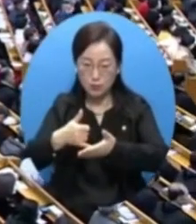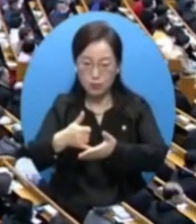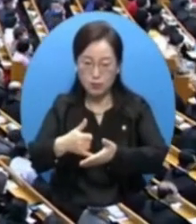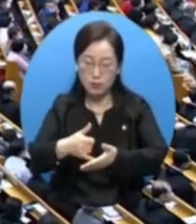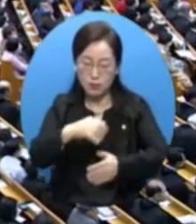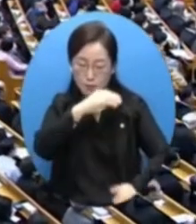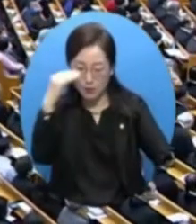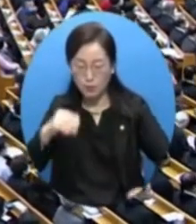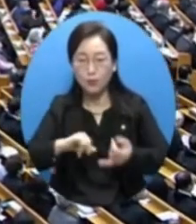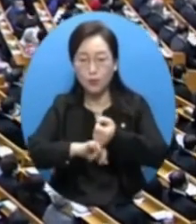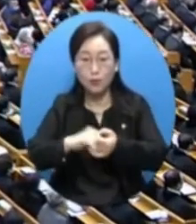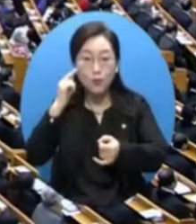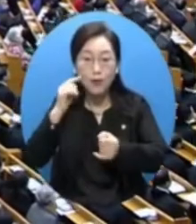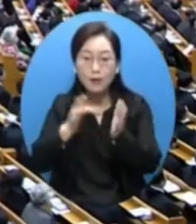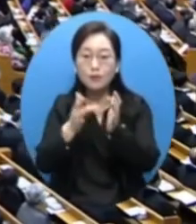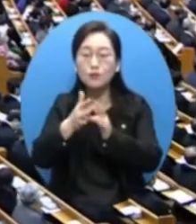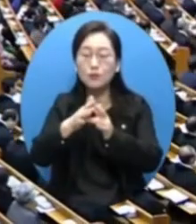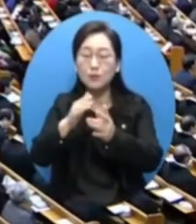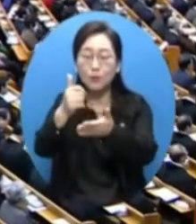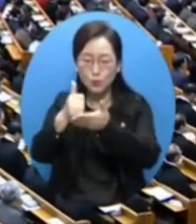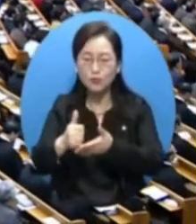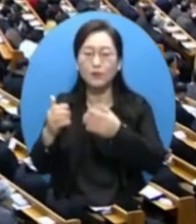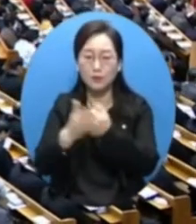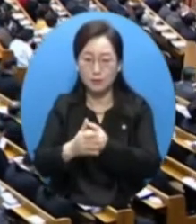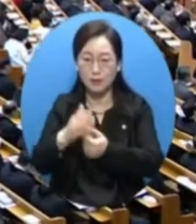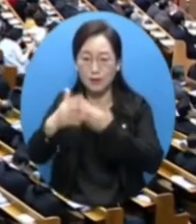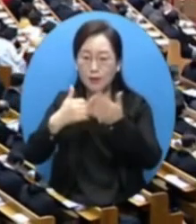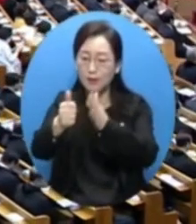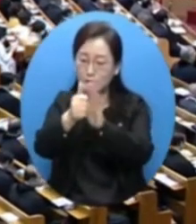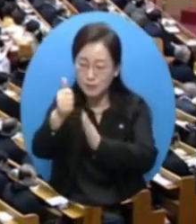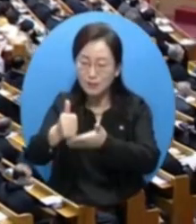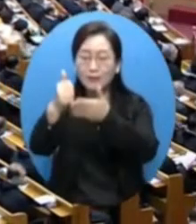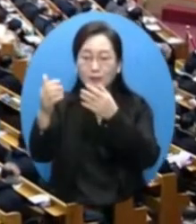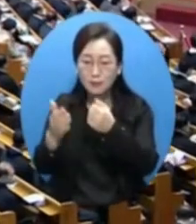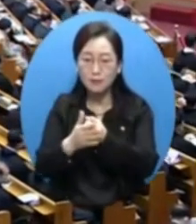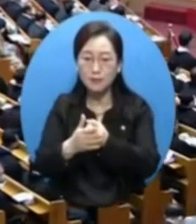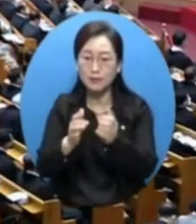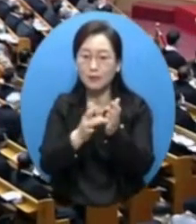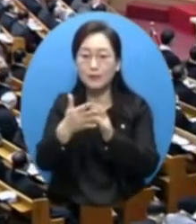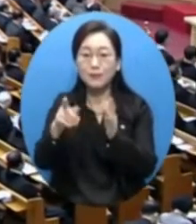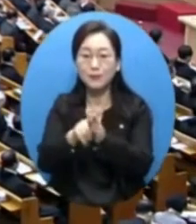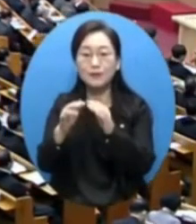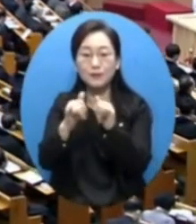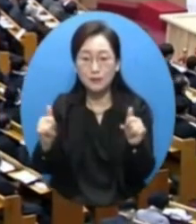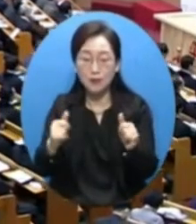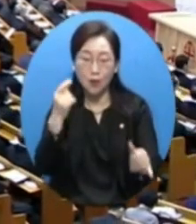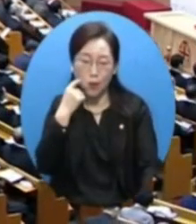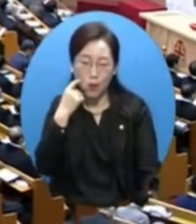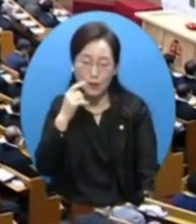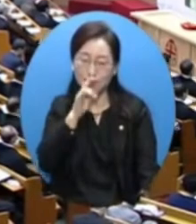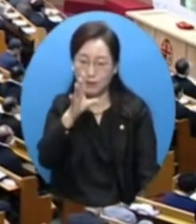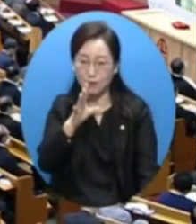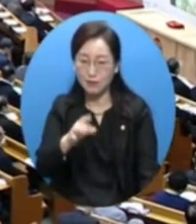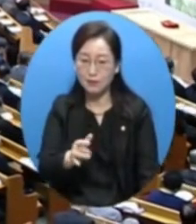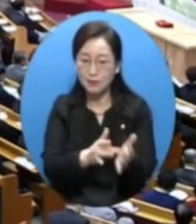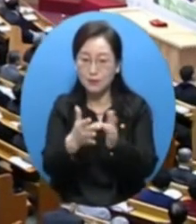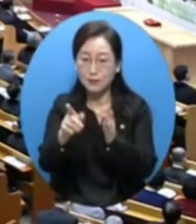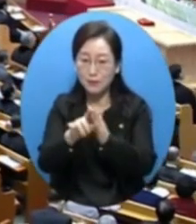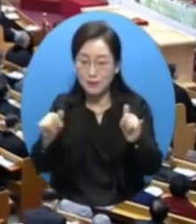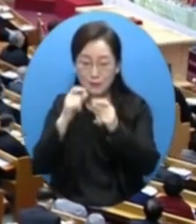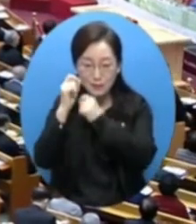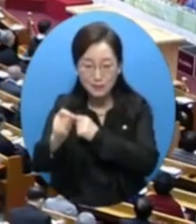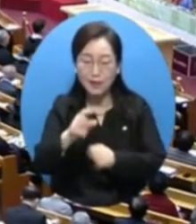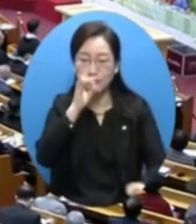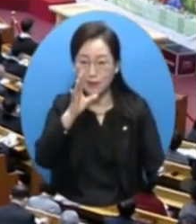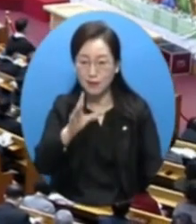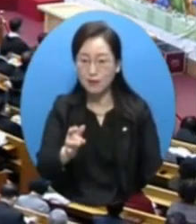가운데 예수님이 계시기 때문에 그렇습니다 우리가 하나님을 섬기기 때문에 그렇습니다 그래서 예수 믿는 사람들은 거짓말하면 안 됩니다 예수님 사람은 사기를